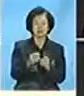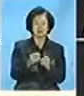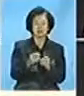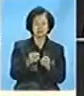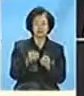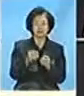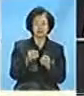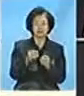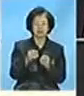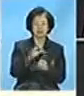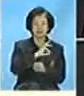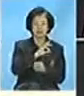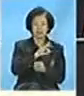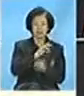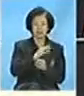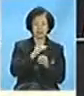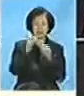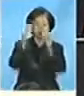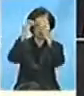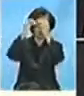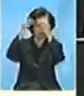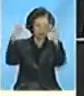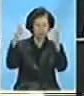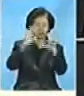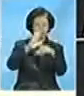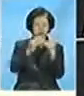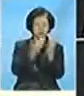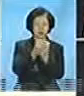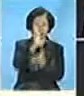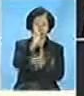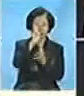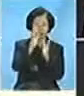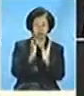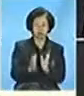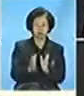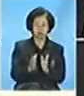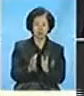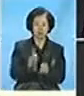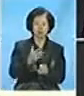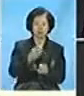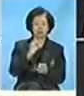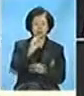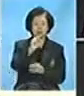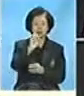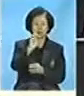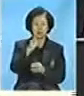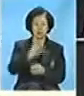ทัศน์ทั้งสิ้น7ท่านนะคะวุฒิสภายินดีต้อนรับทุกท่านค่ะ